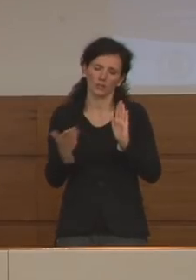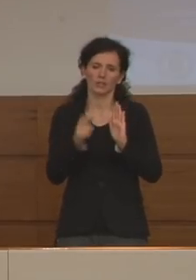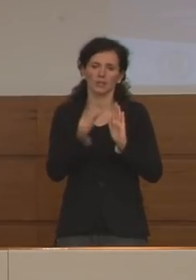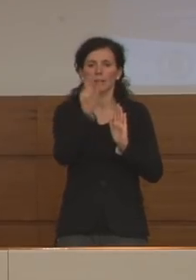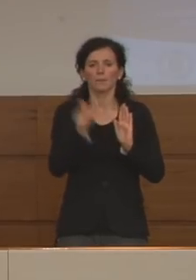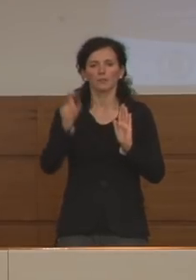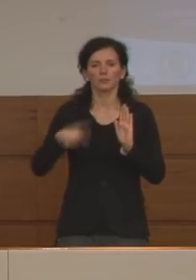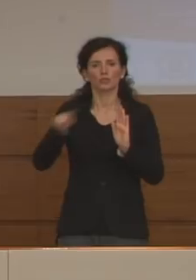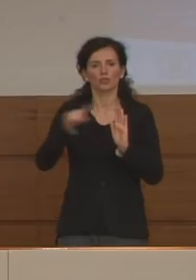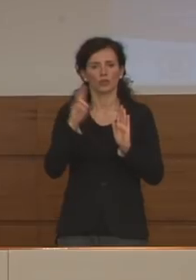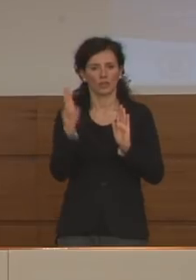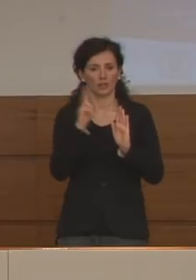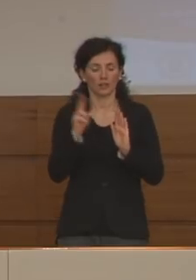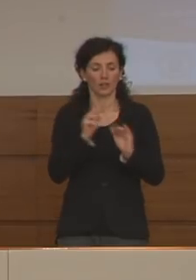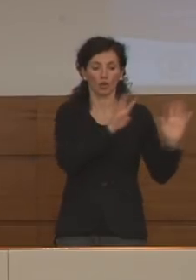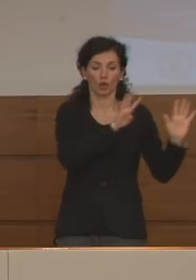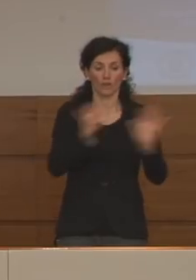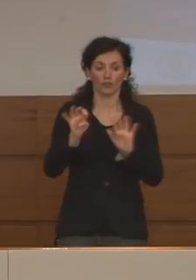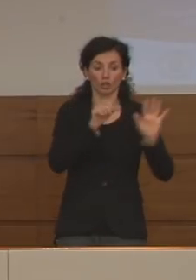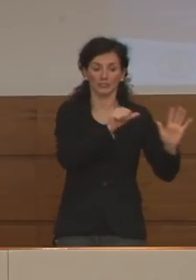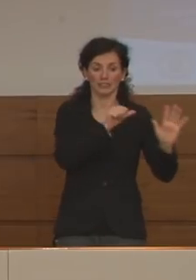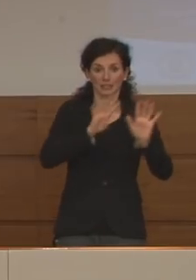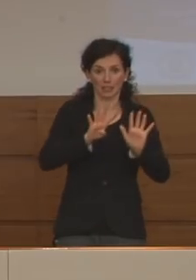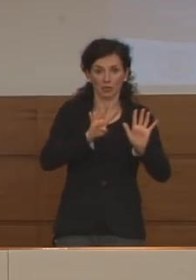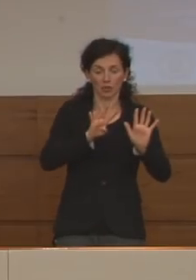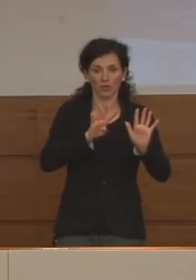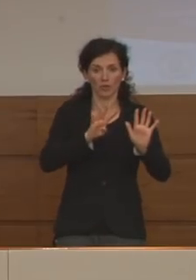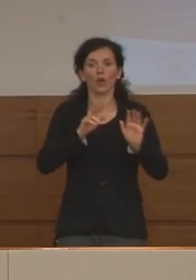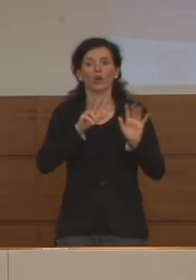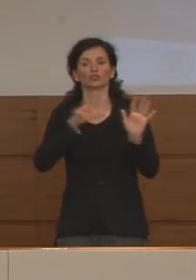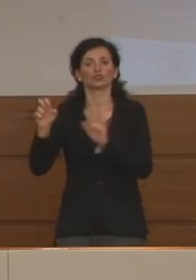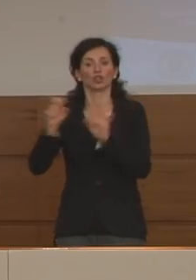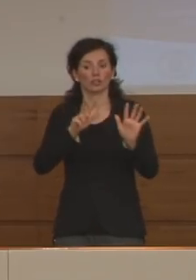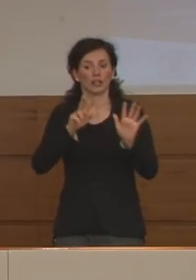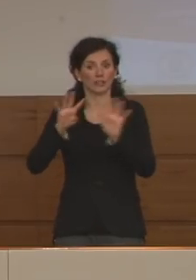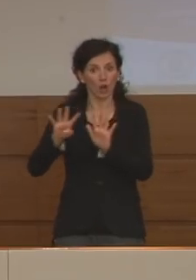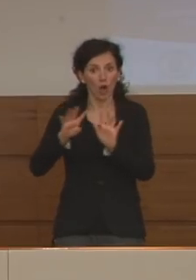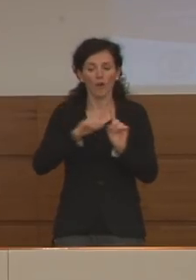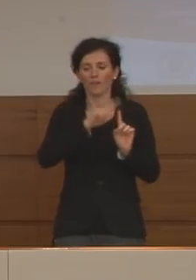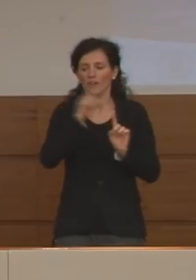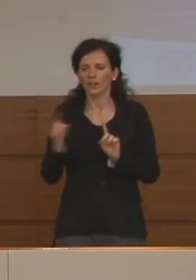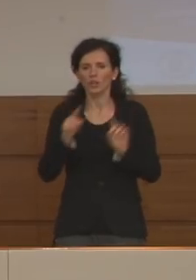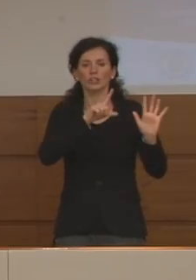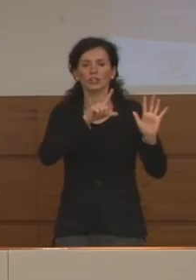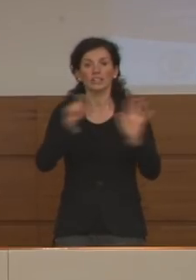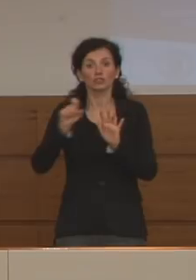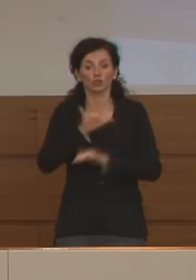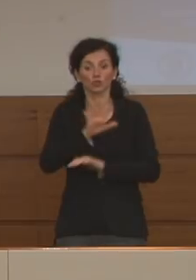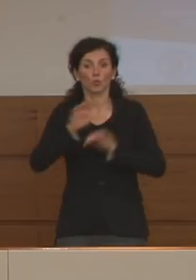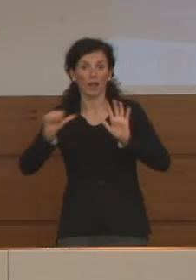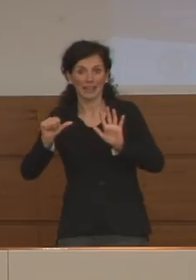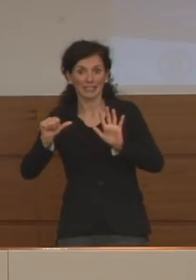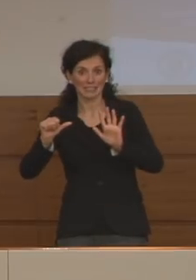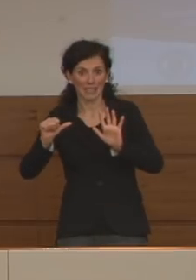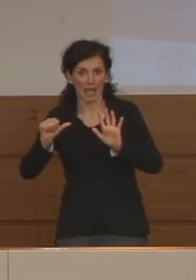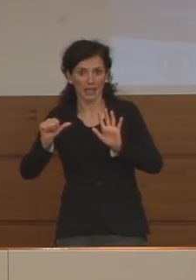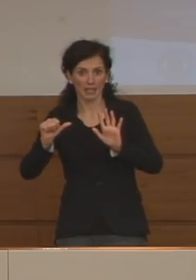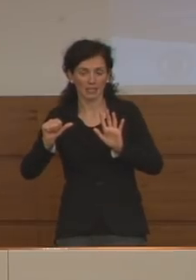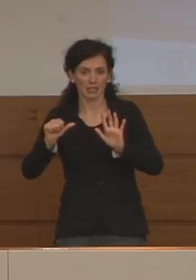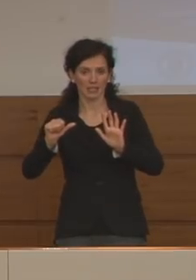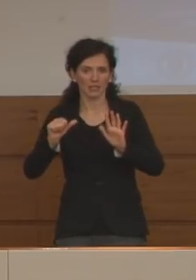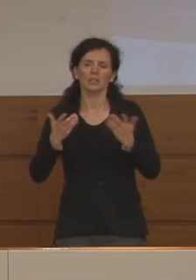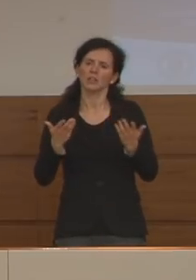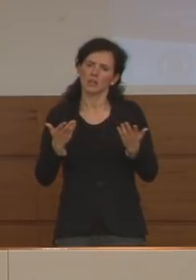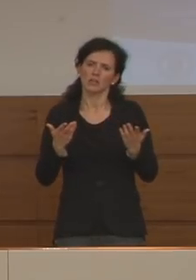siamo passati dal 969 a 889 a 756 ora questi sono